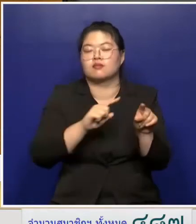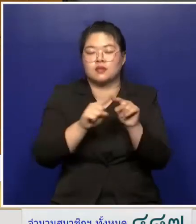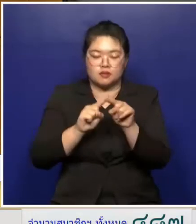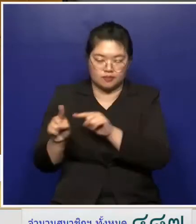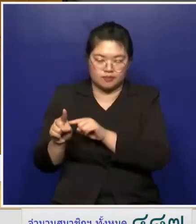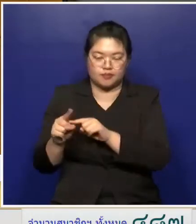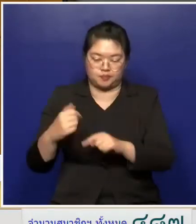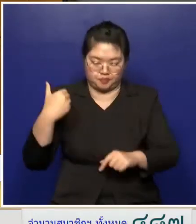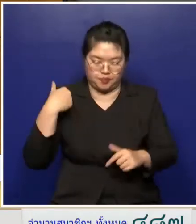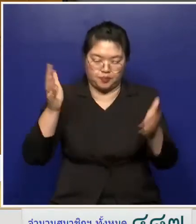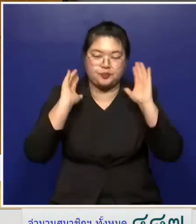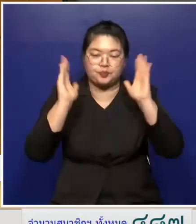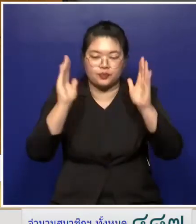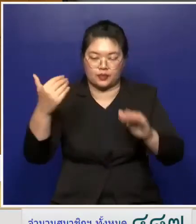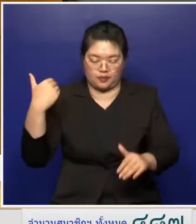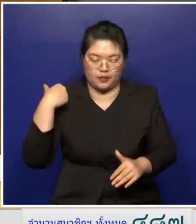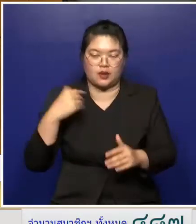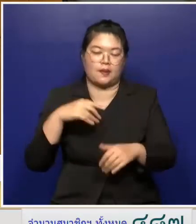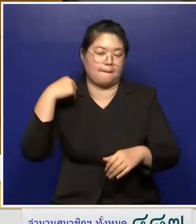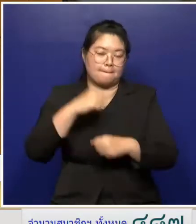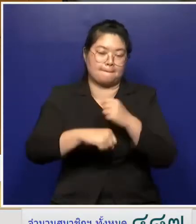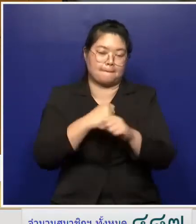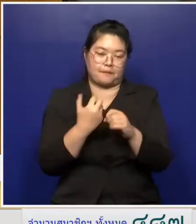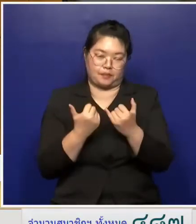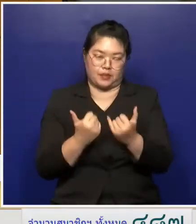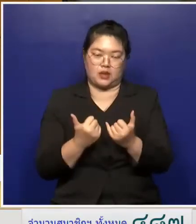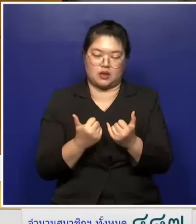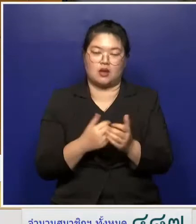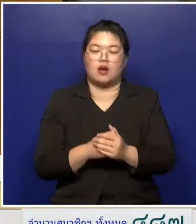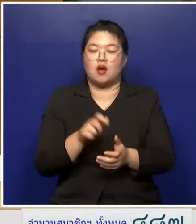เว็ไต์ั